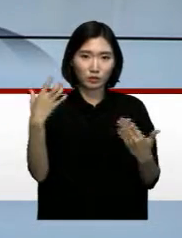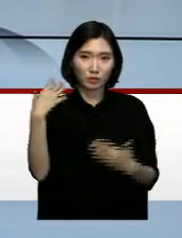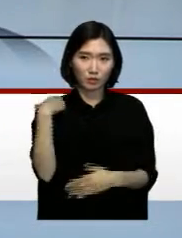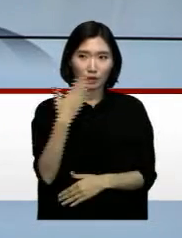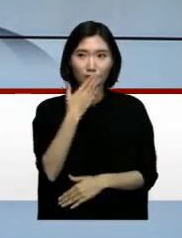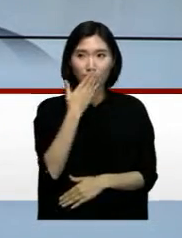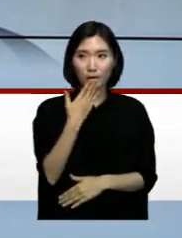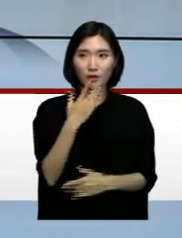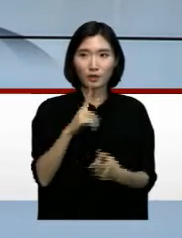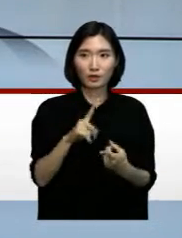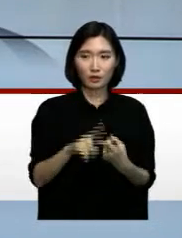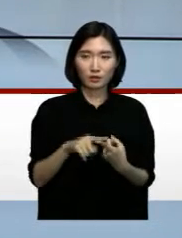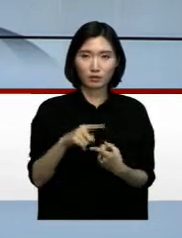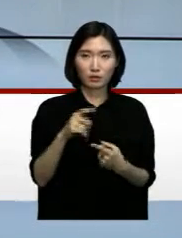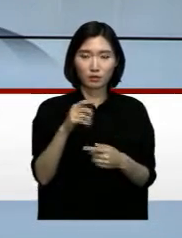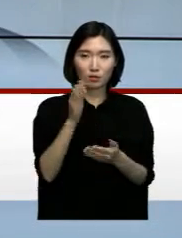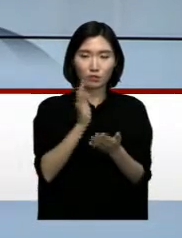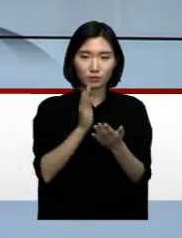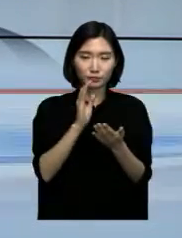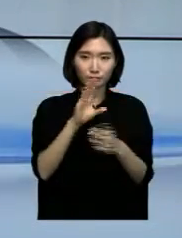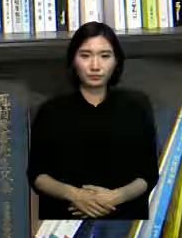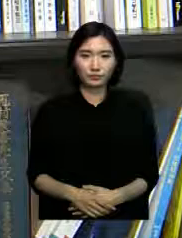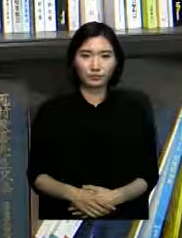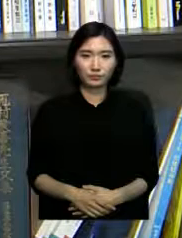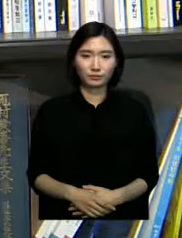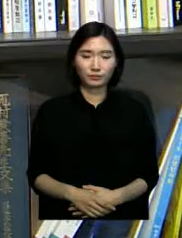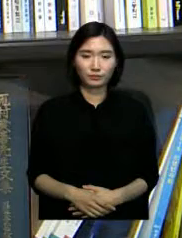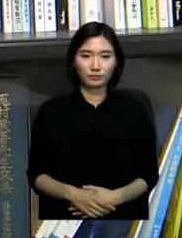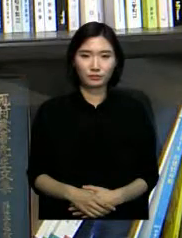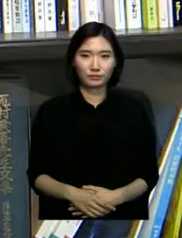하게 되는지 전진아 기자가 보도합니다.